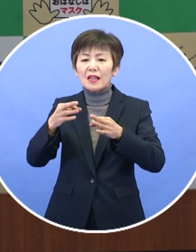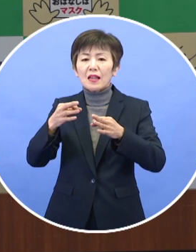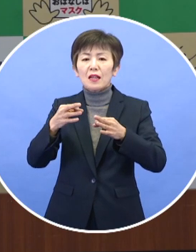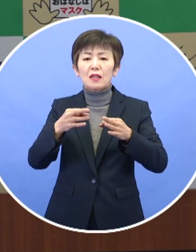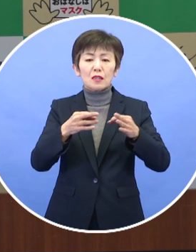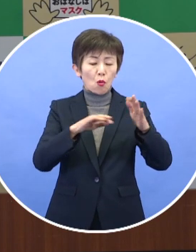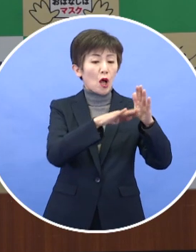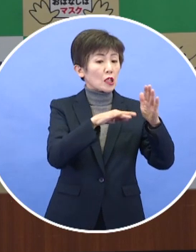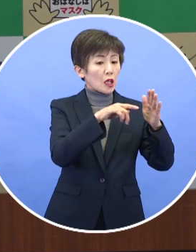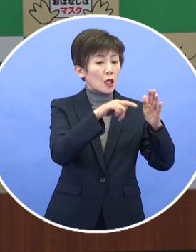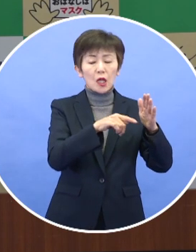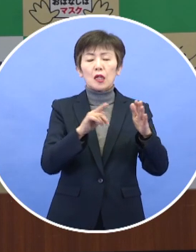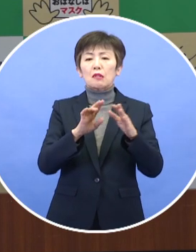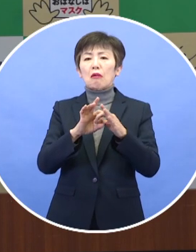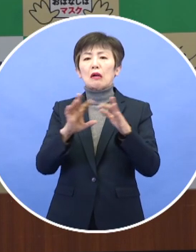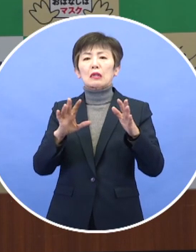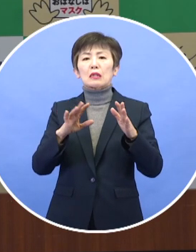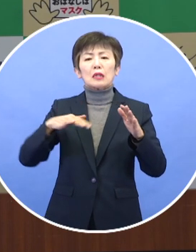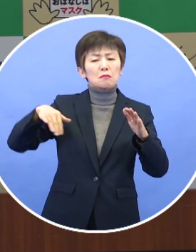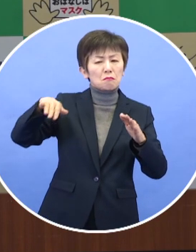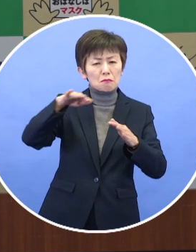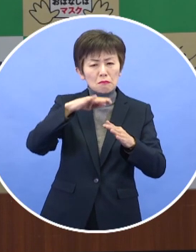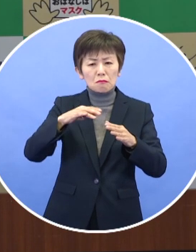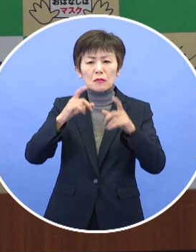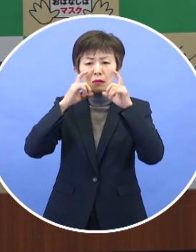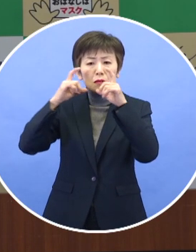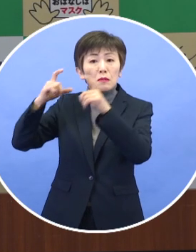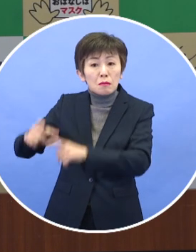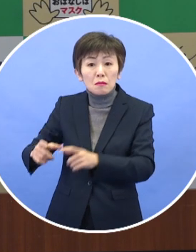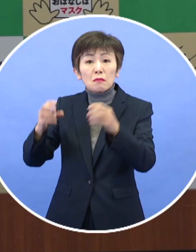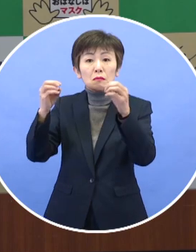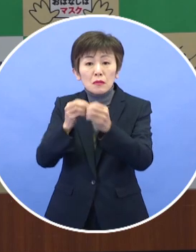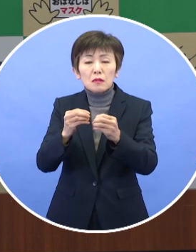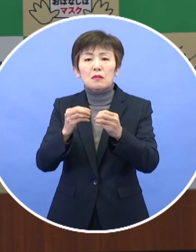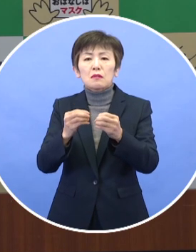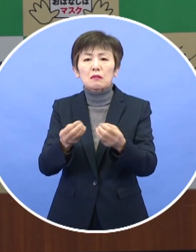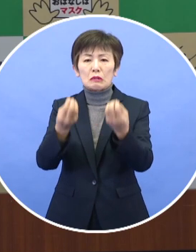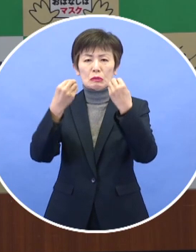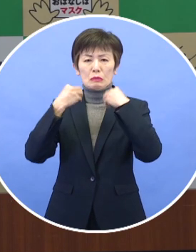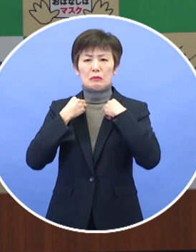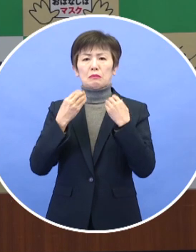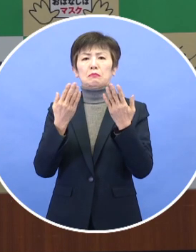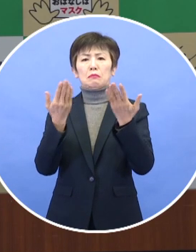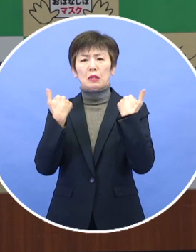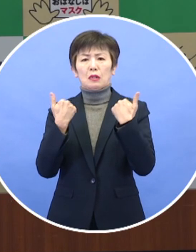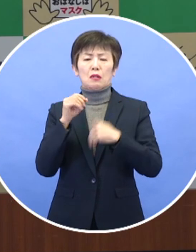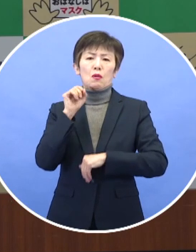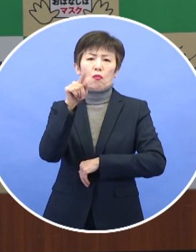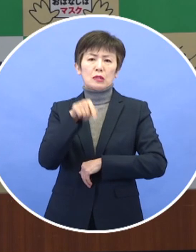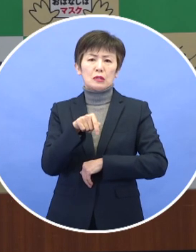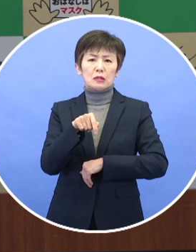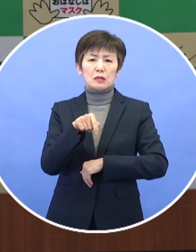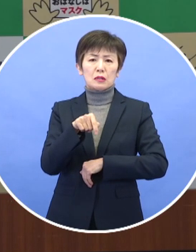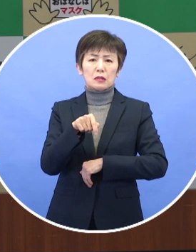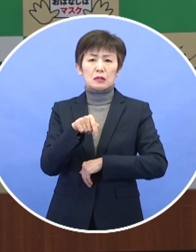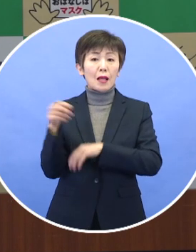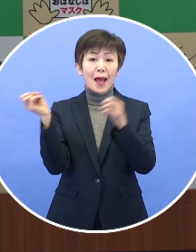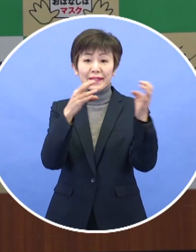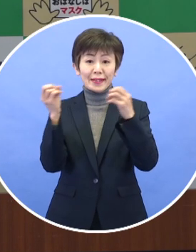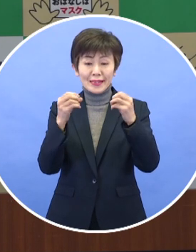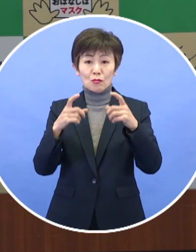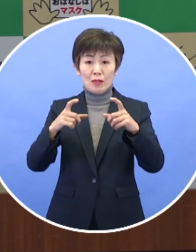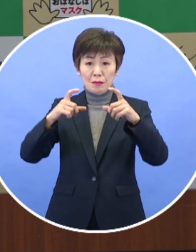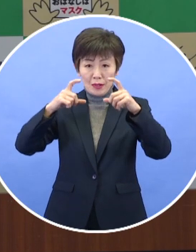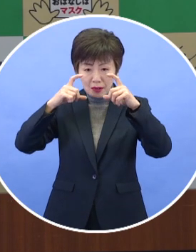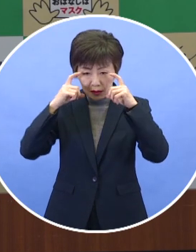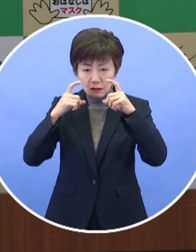ね、重要な場面ということでございますので、やはり会食をできるだけ控えていただく。その上でお話はマスクを